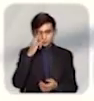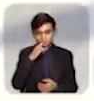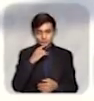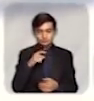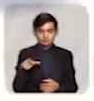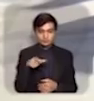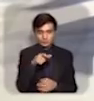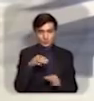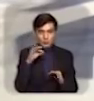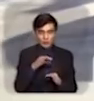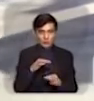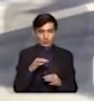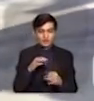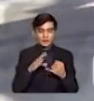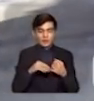да жасырмайды.